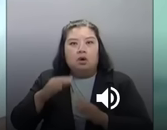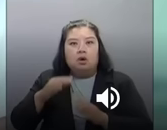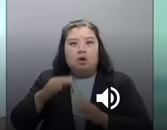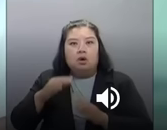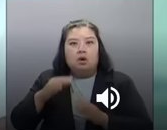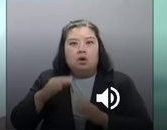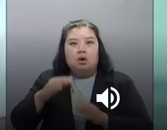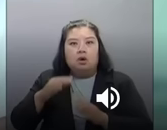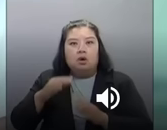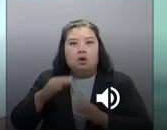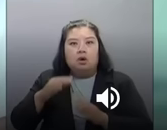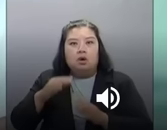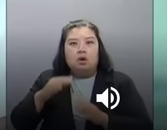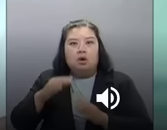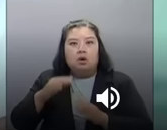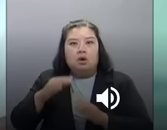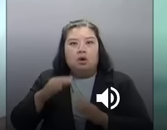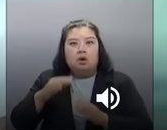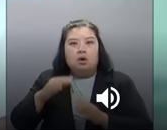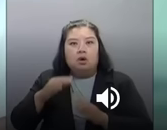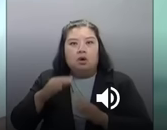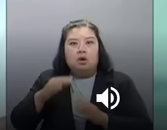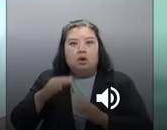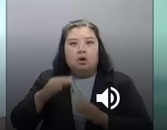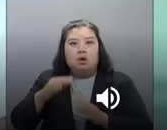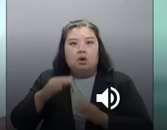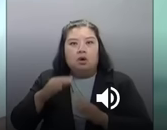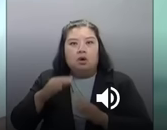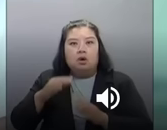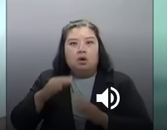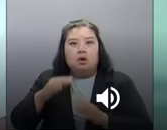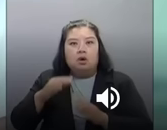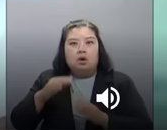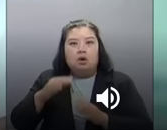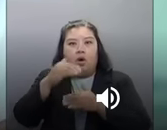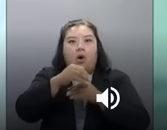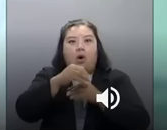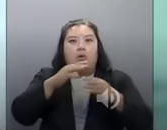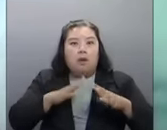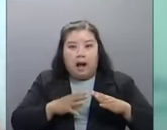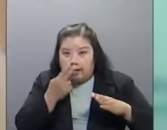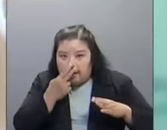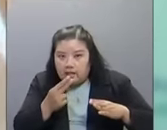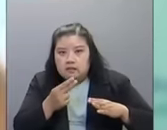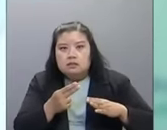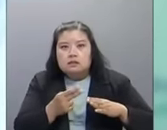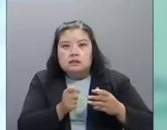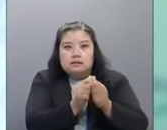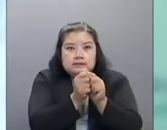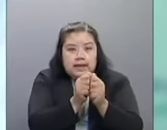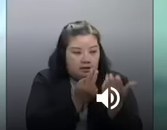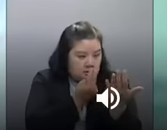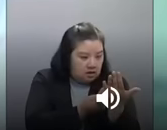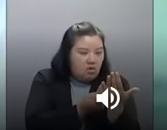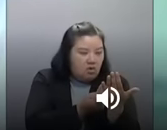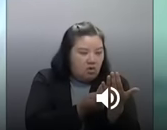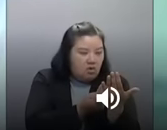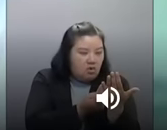าเจออโคติตาตอนนี้ก็เตอเวดาเพนิติดพัดที่คือในตาติดพัดนี่บลอ ก็เลยถูกจับขายไปที่อื่นเล